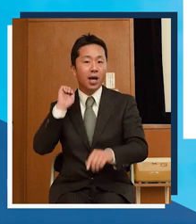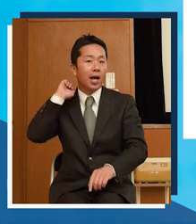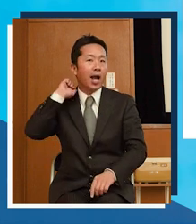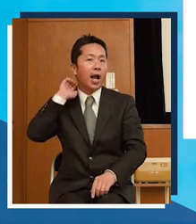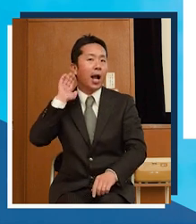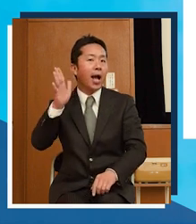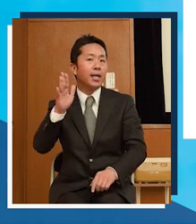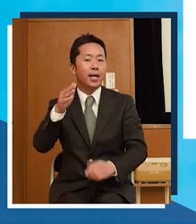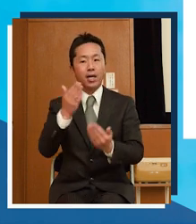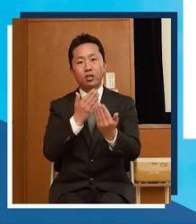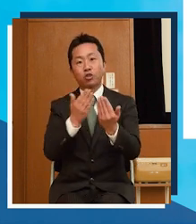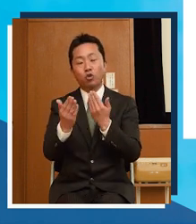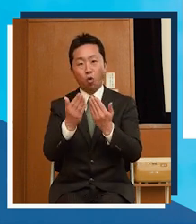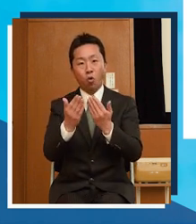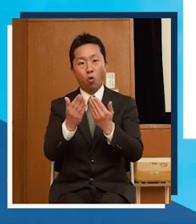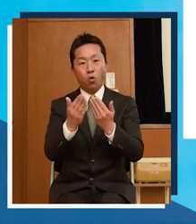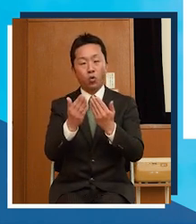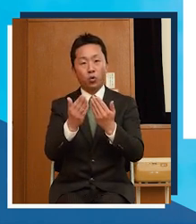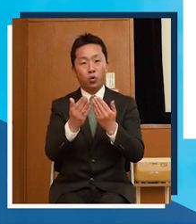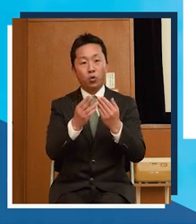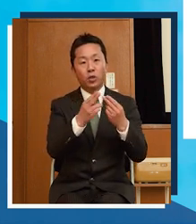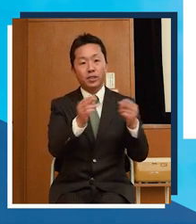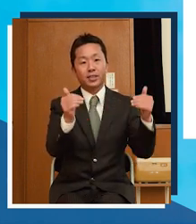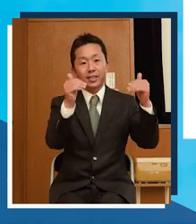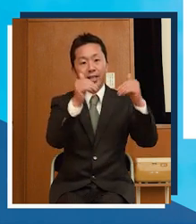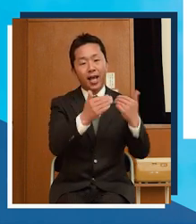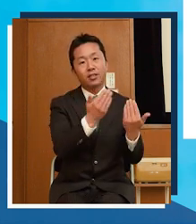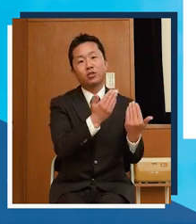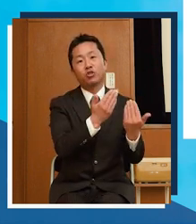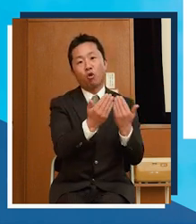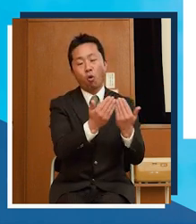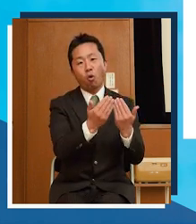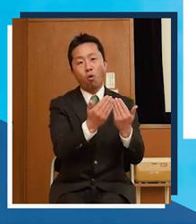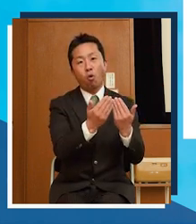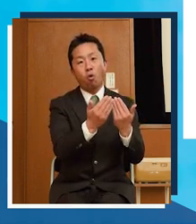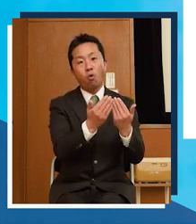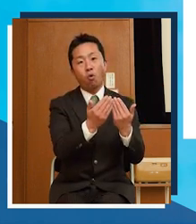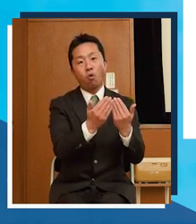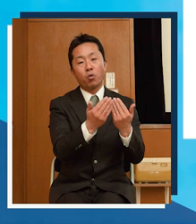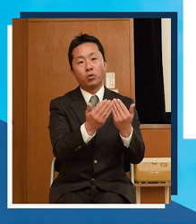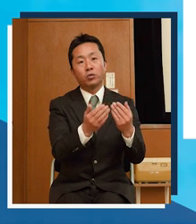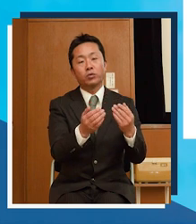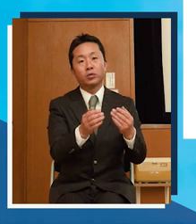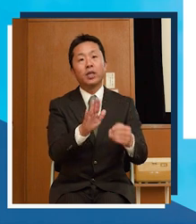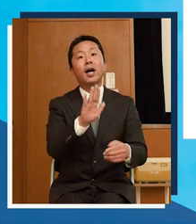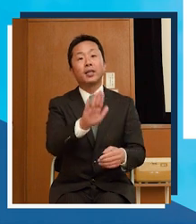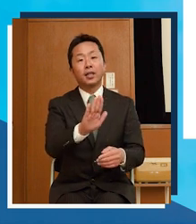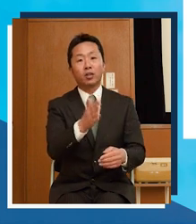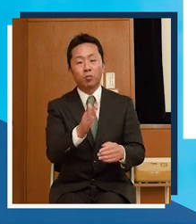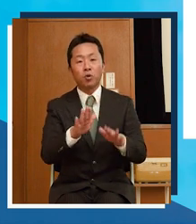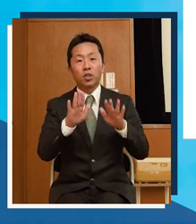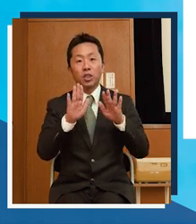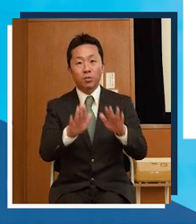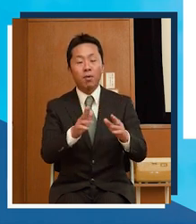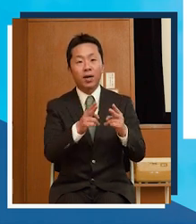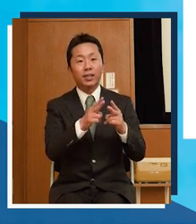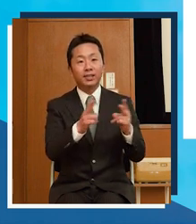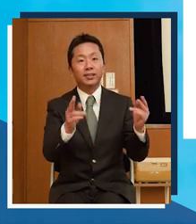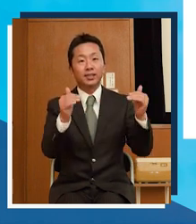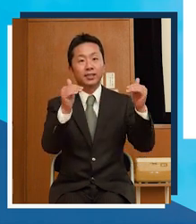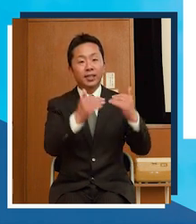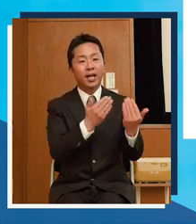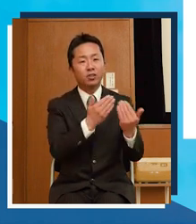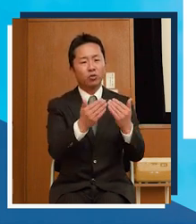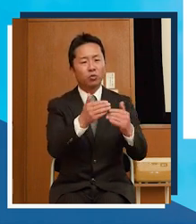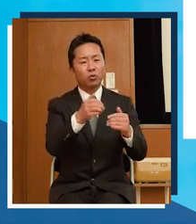基があるカナ町とチタ町がくっついていたんですけどカな基地ができた影響によって別れてしまい現在チタ町には面積が